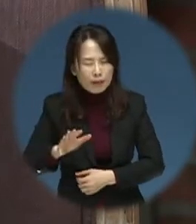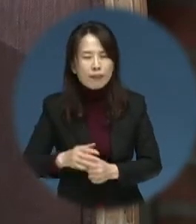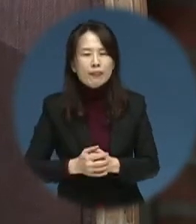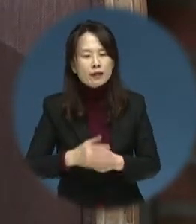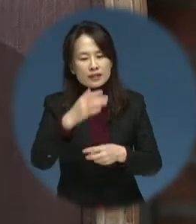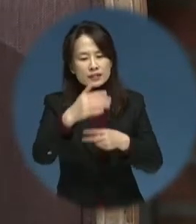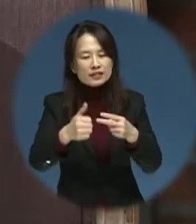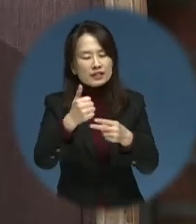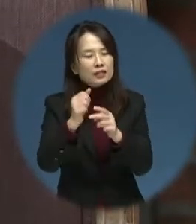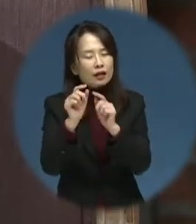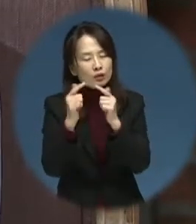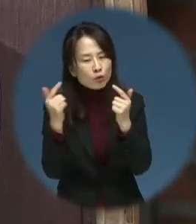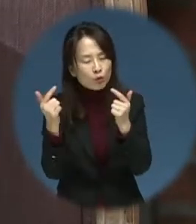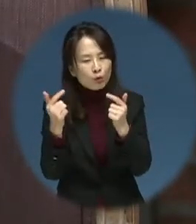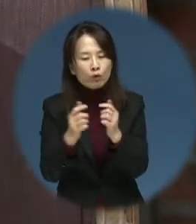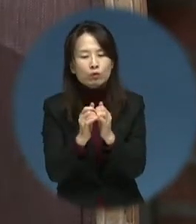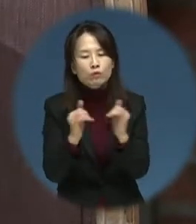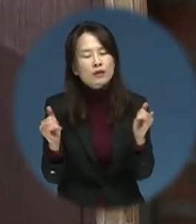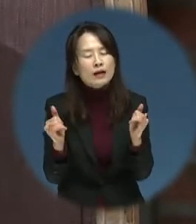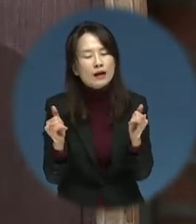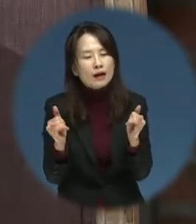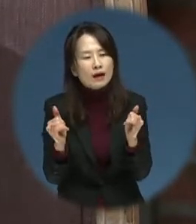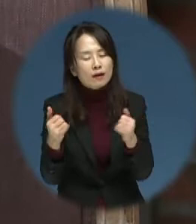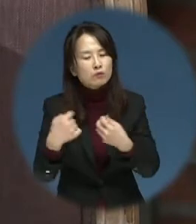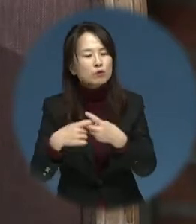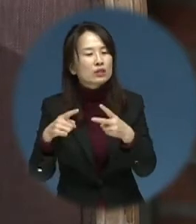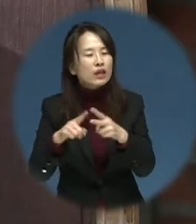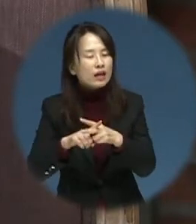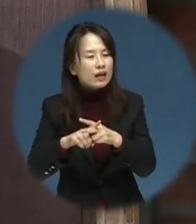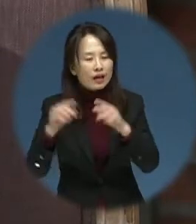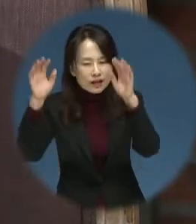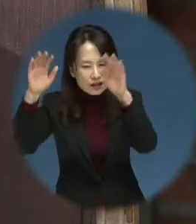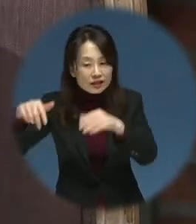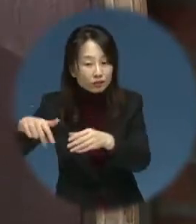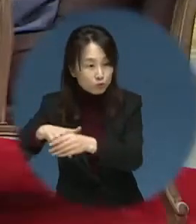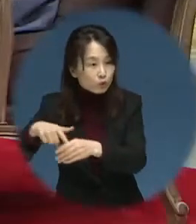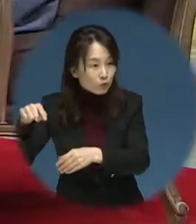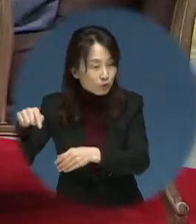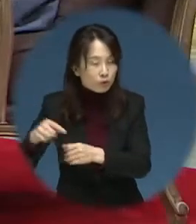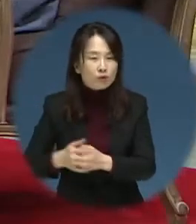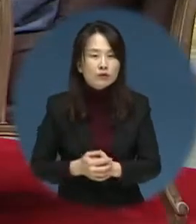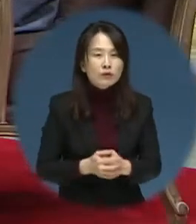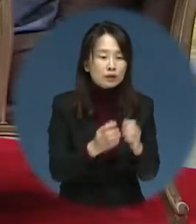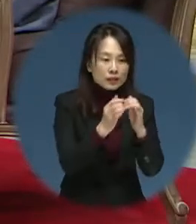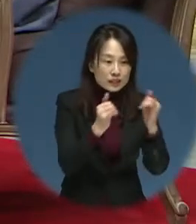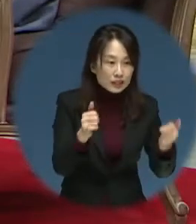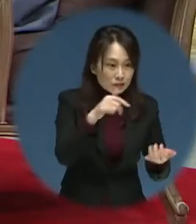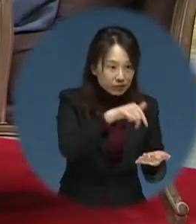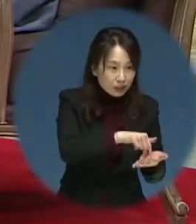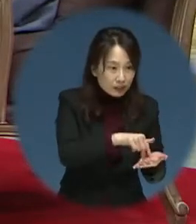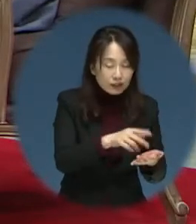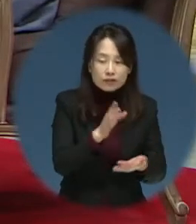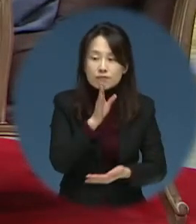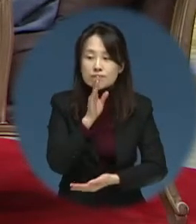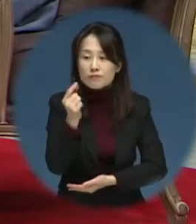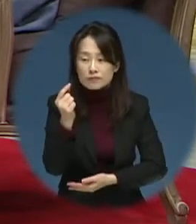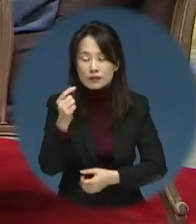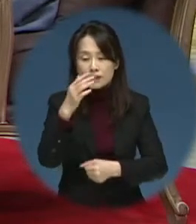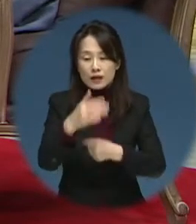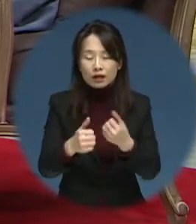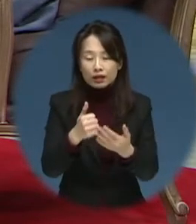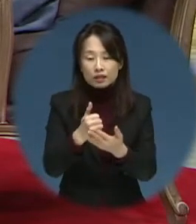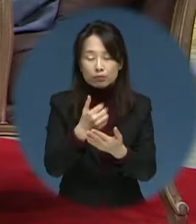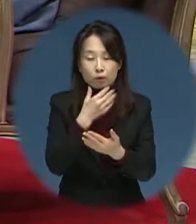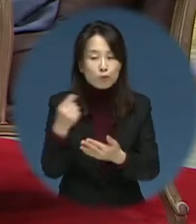신성도 갖지 아니한 순수한 인성 예수로서 받아들이고 존중하는 겁니다. 인간으로서? 예. 아주 하나님의